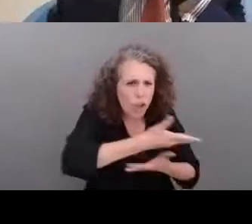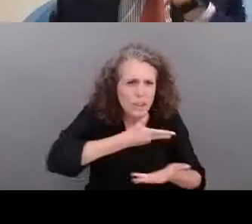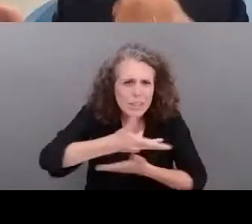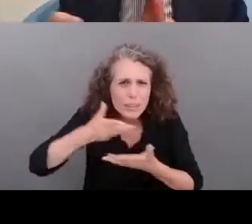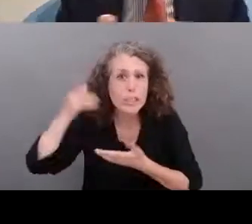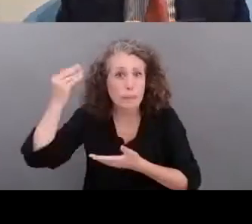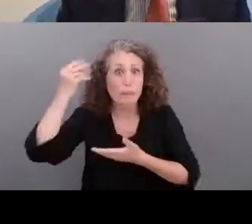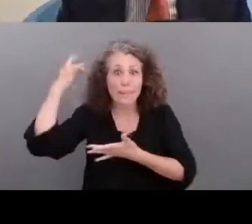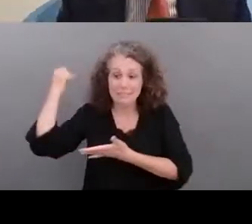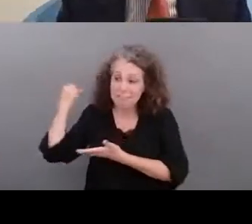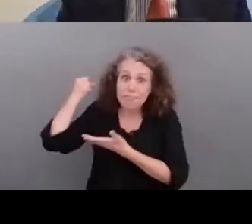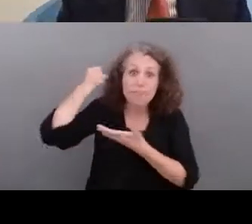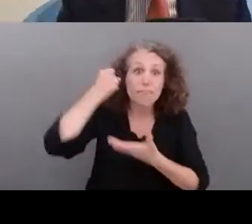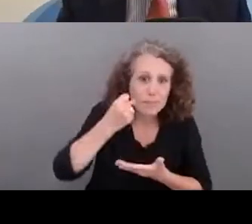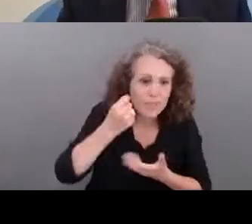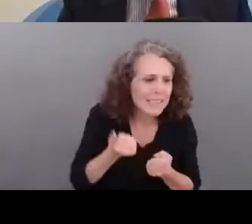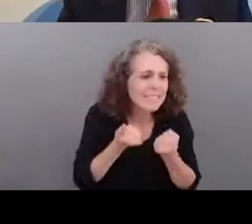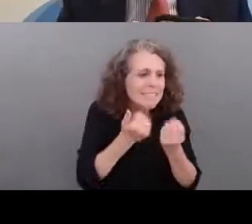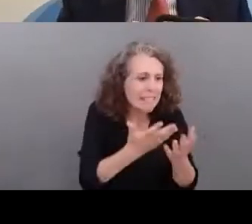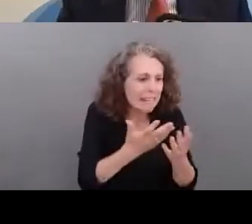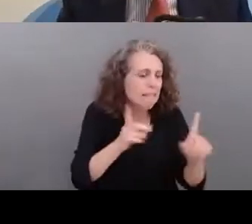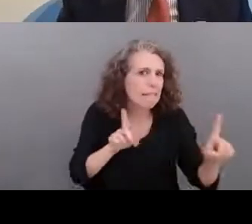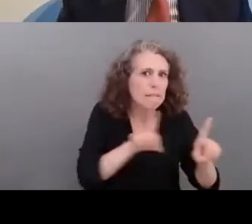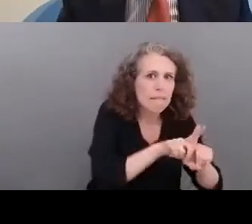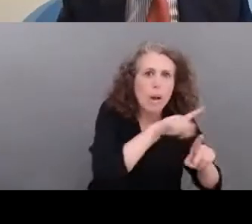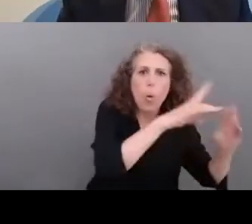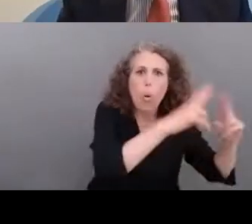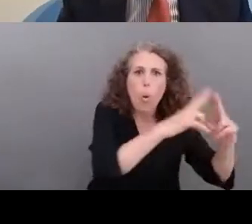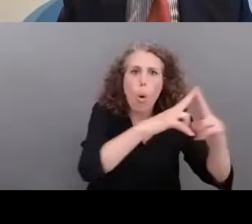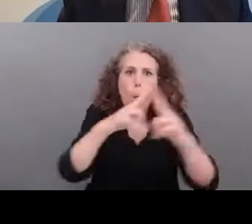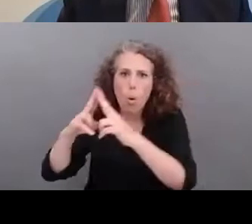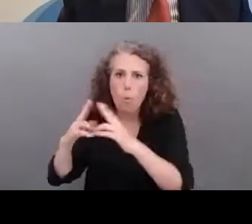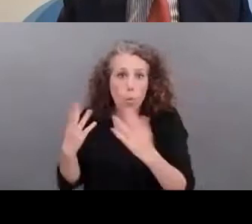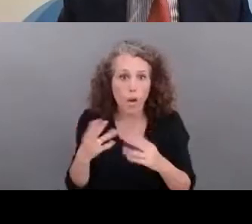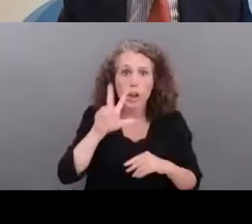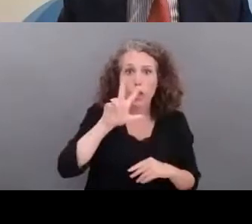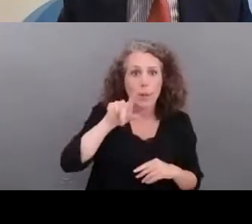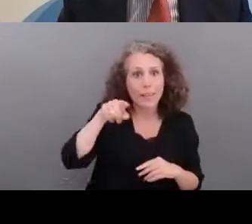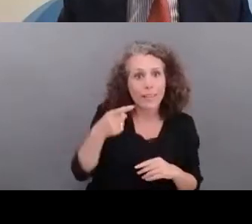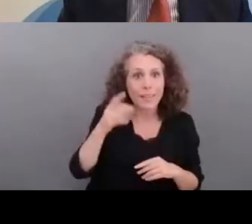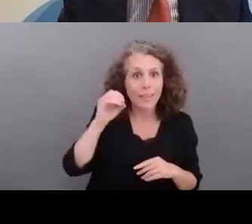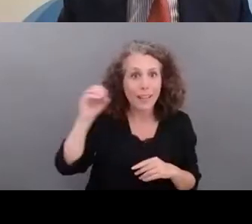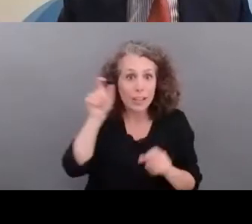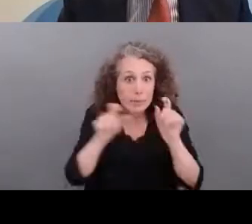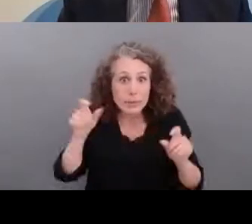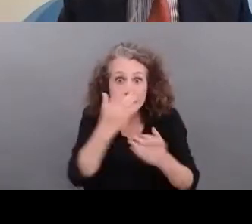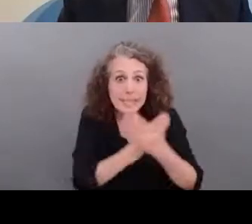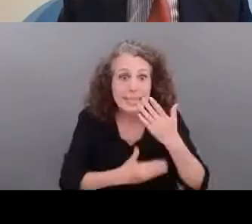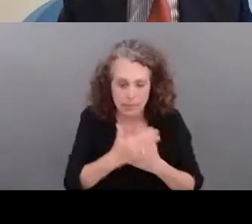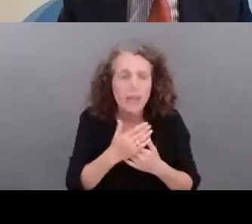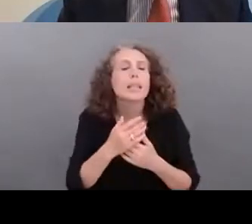Ukraine où il y avait de l'argent affecté pour des systèmes de secours à 3000 personnes en situation de